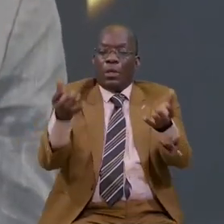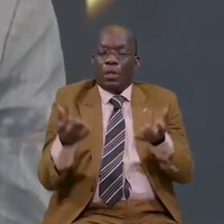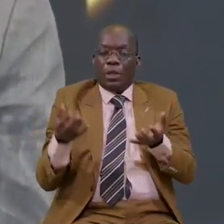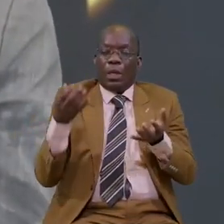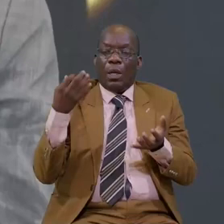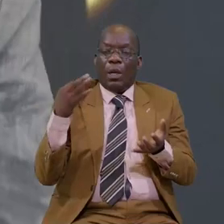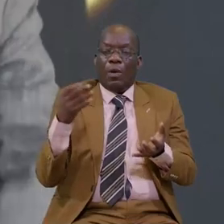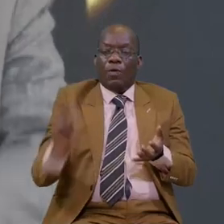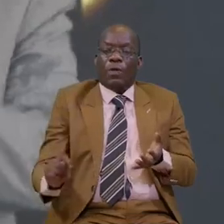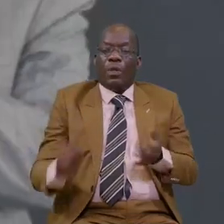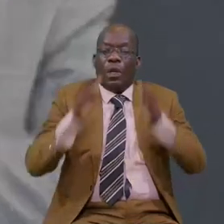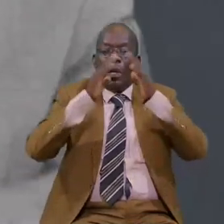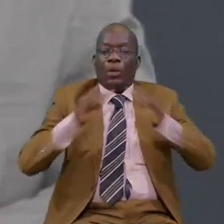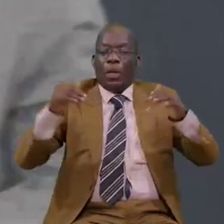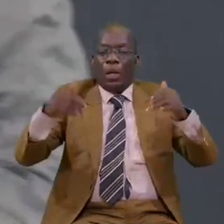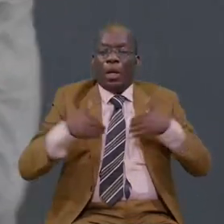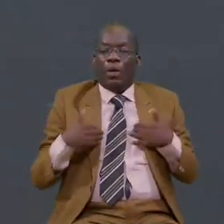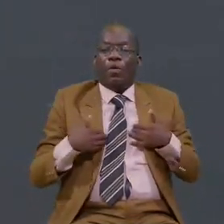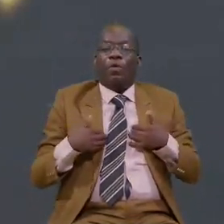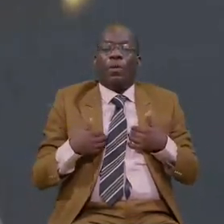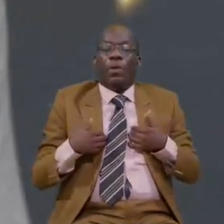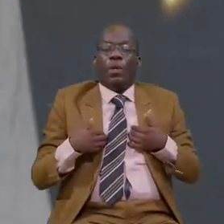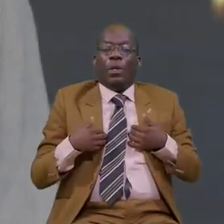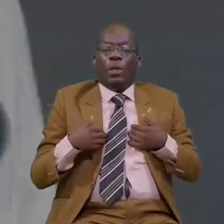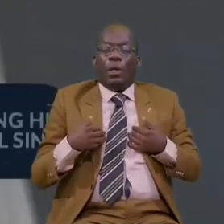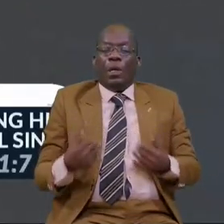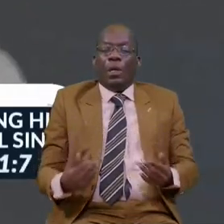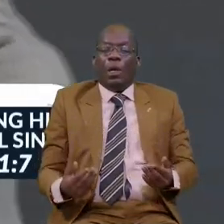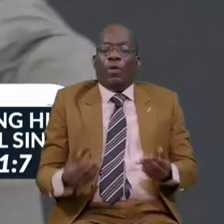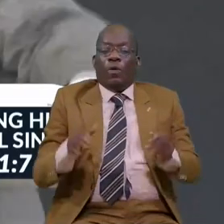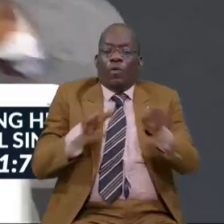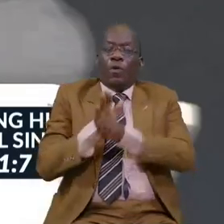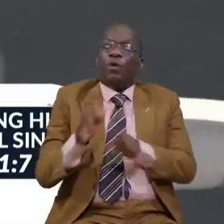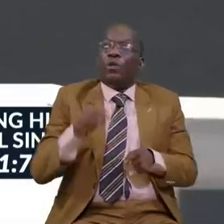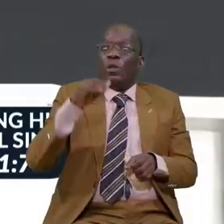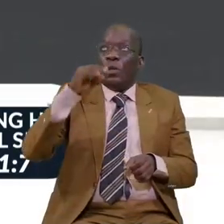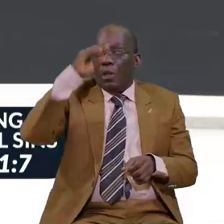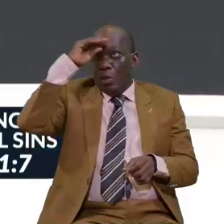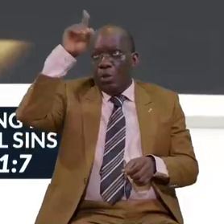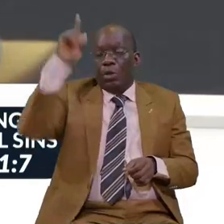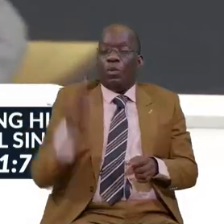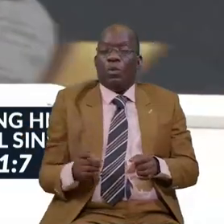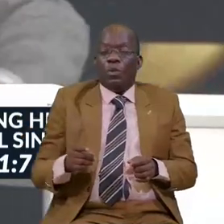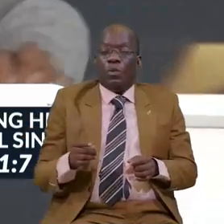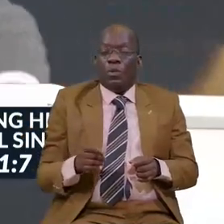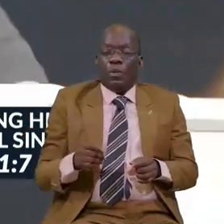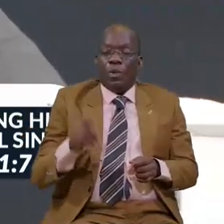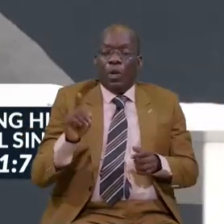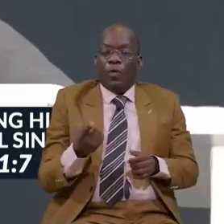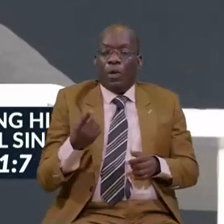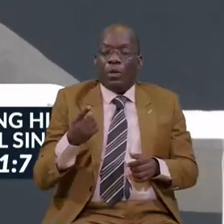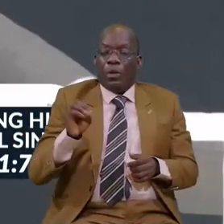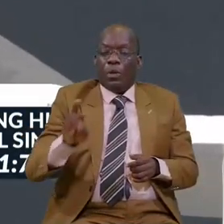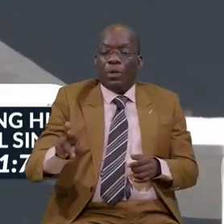que c'est de lui-là été écrit le zèle de ta maison me dévore. En 1 Corinthiens